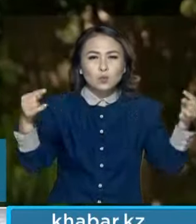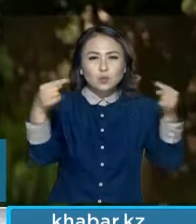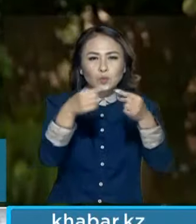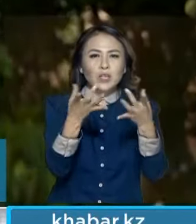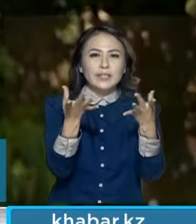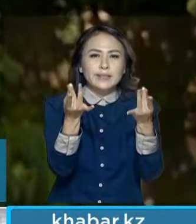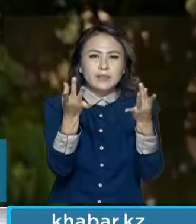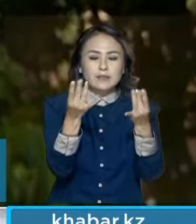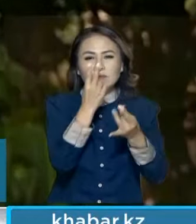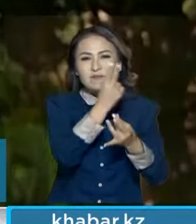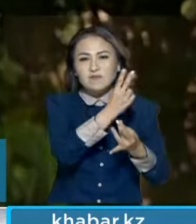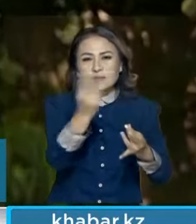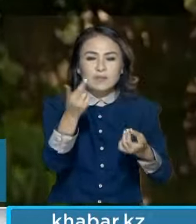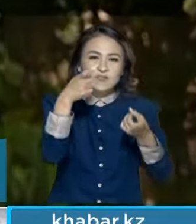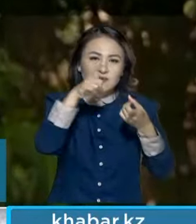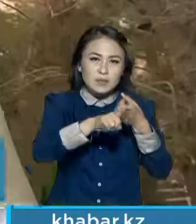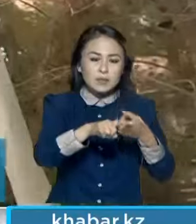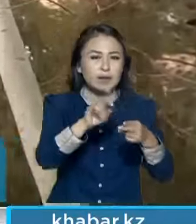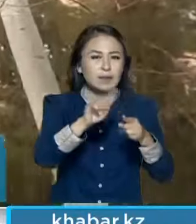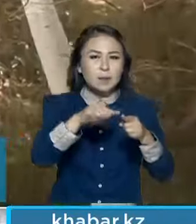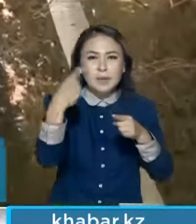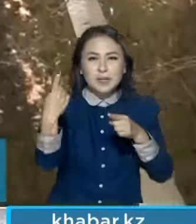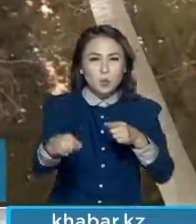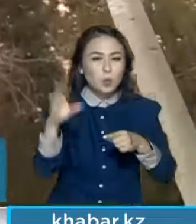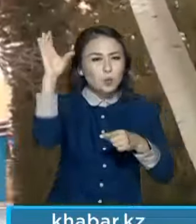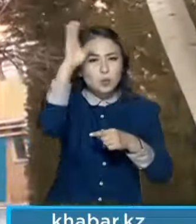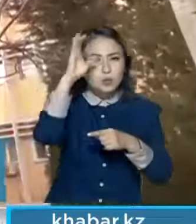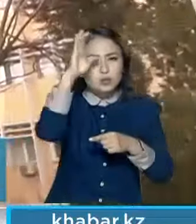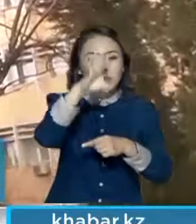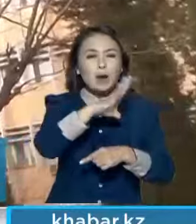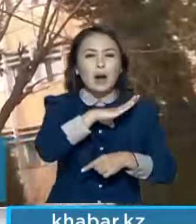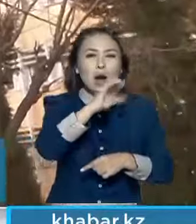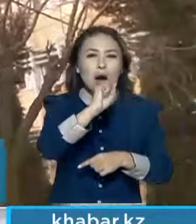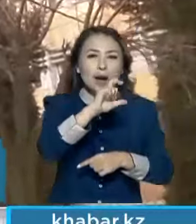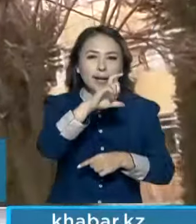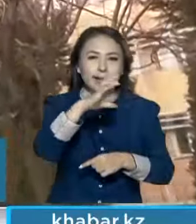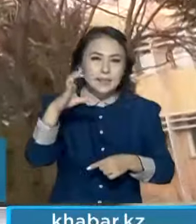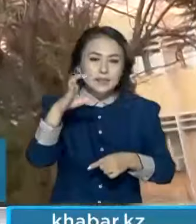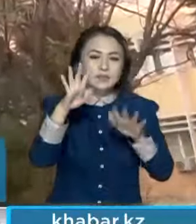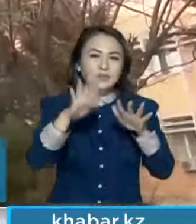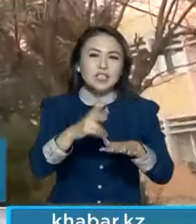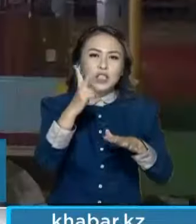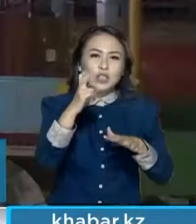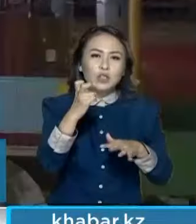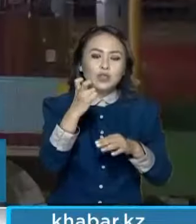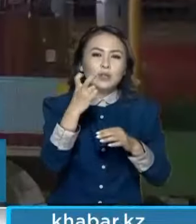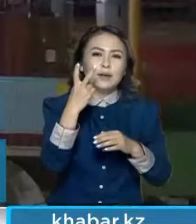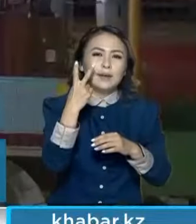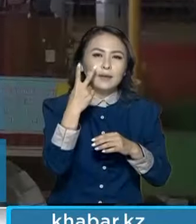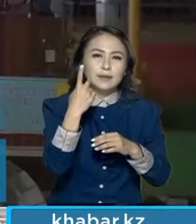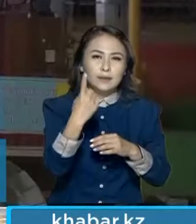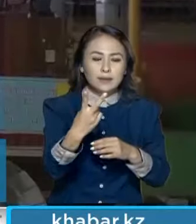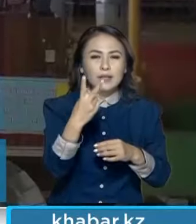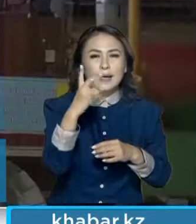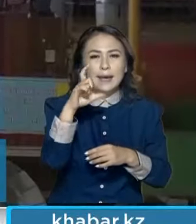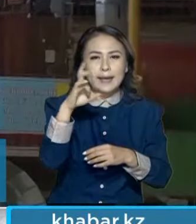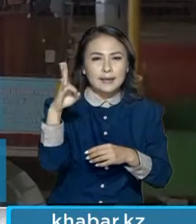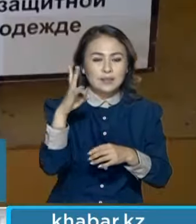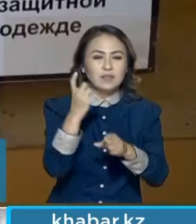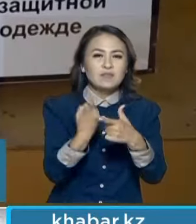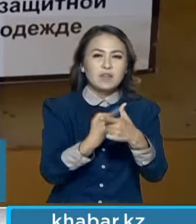шикізат көздеріне тәуелді болып отыру орынсыз. Өзбекстанда салынатын АЭС-тің реакторлары ритм 200N деп аталады. Әрқайсысы өндіретін электр